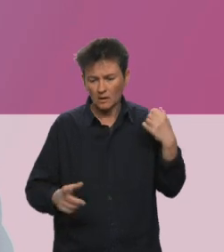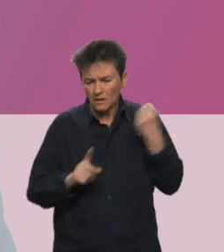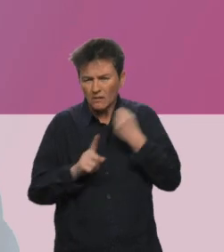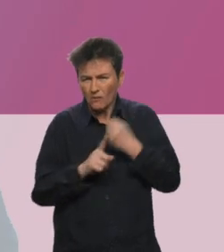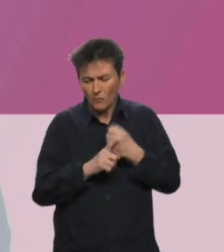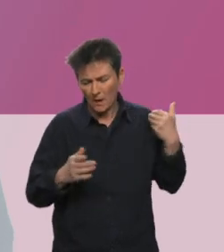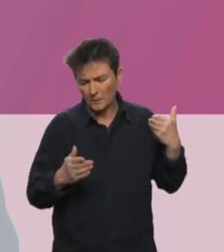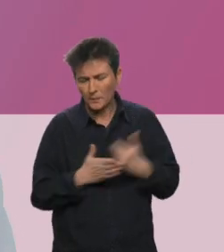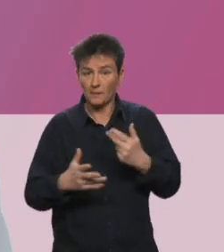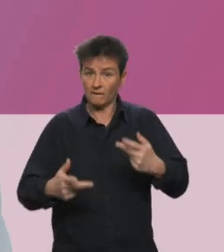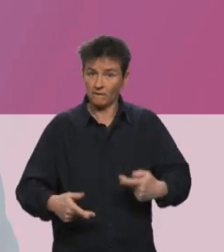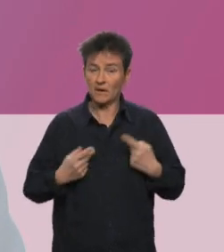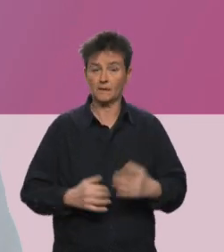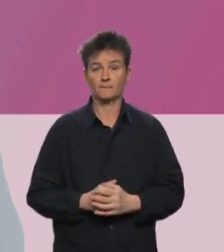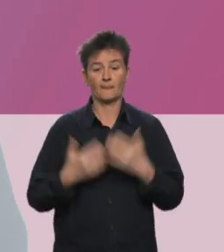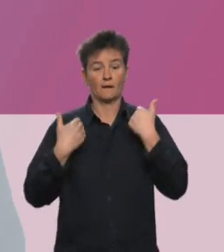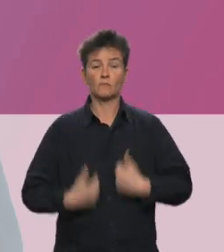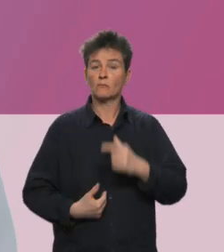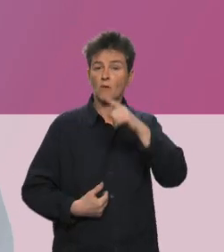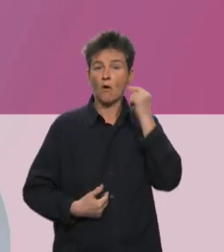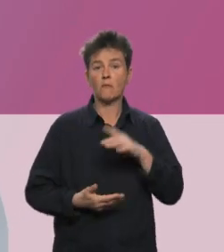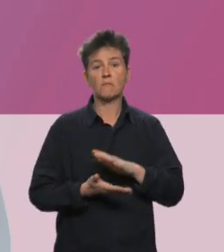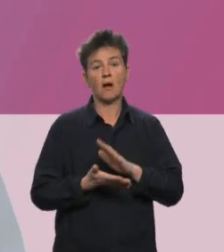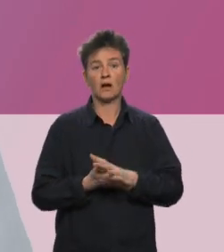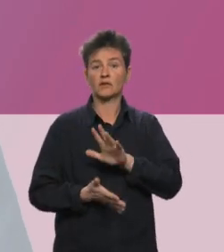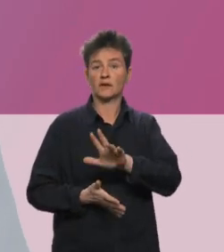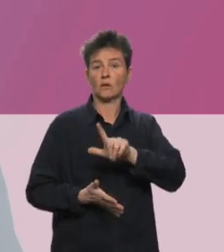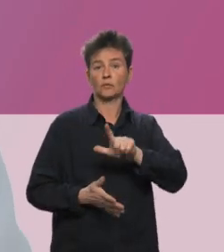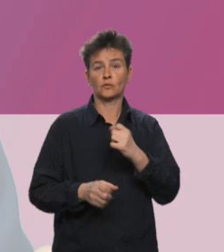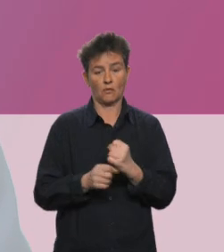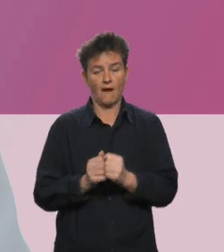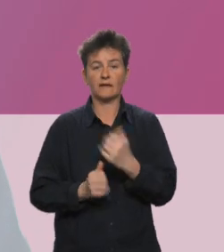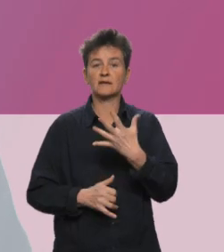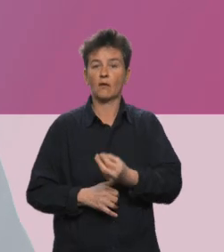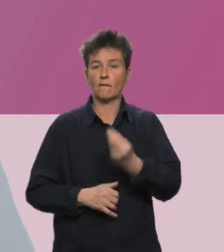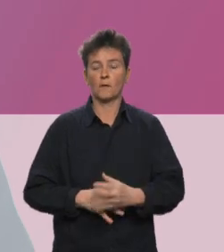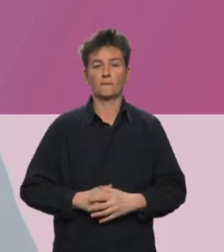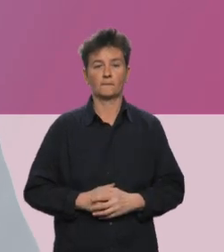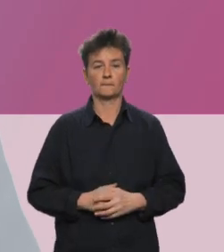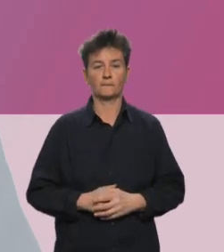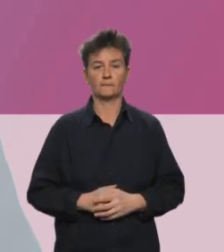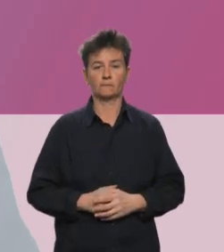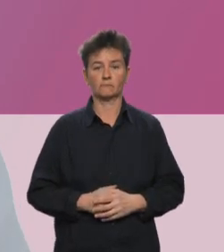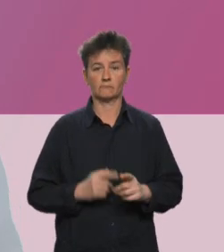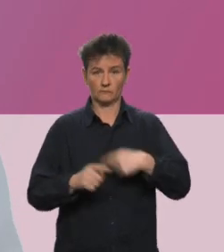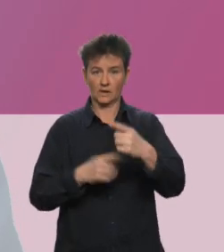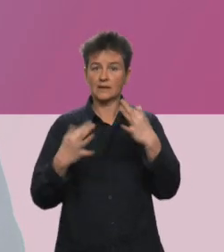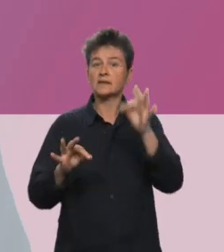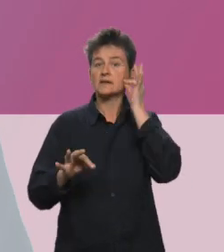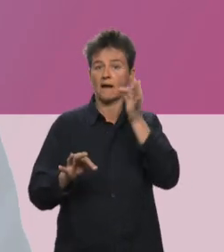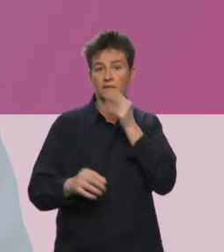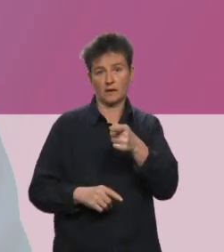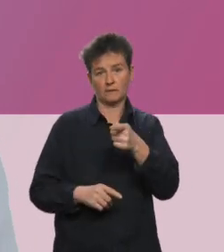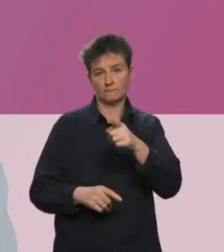tous mes combats, dans ma vie aussi, celle d'un homme de 52 ans, avec 5 enfants. Alors le 10